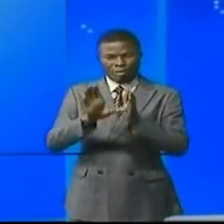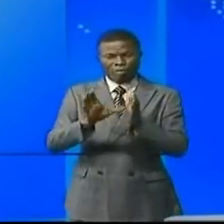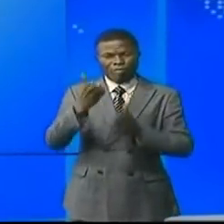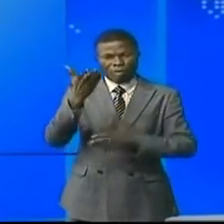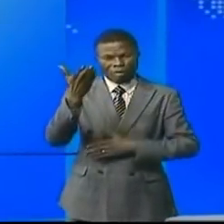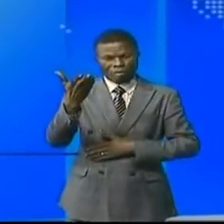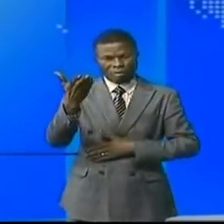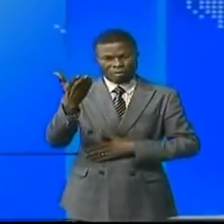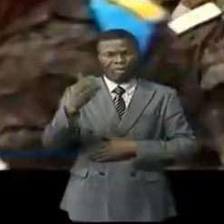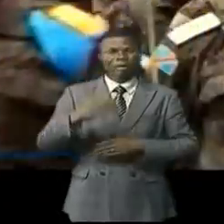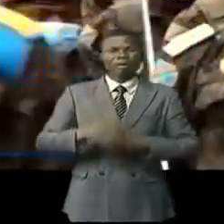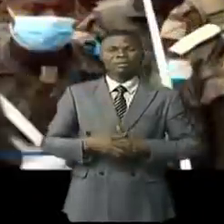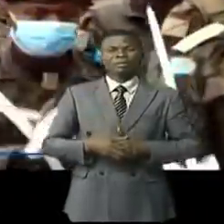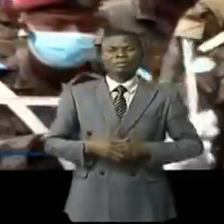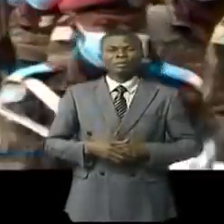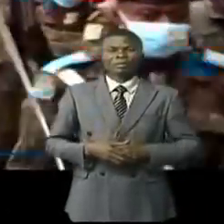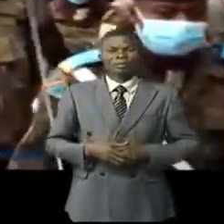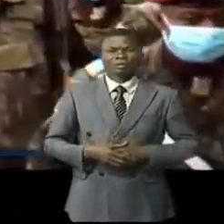presse présidentielle.